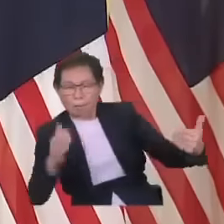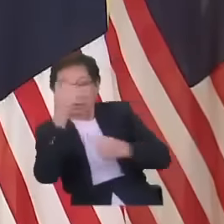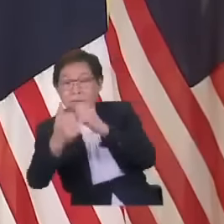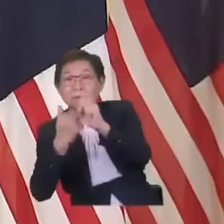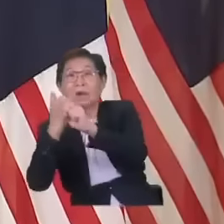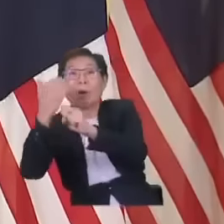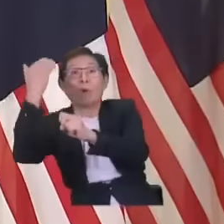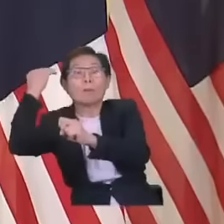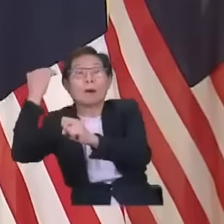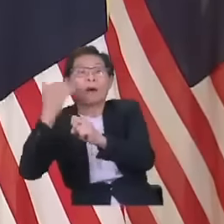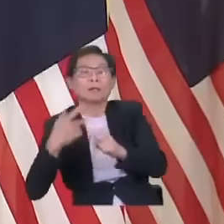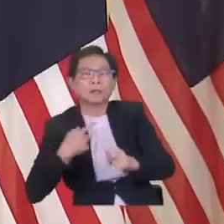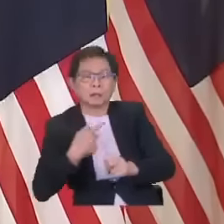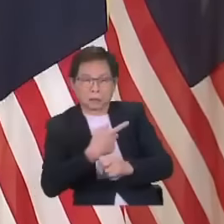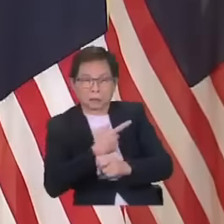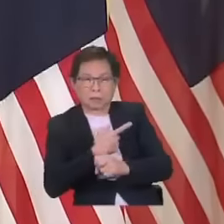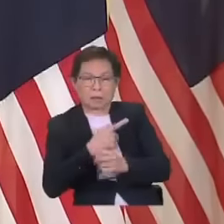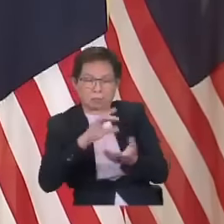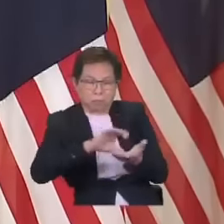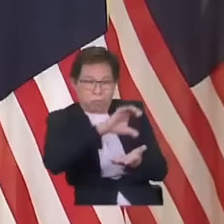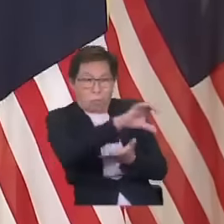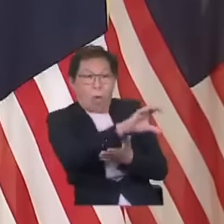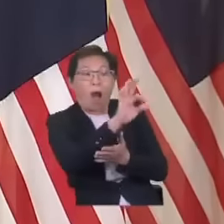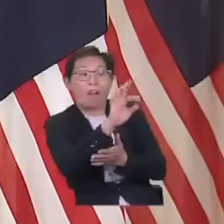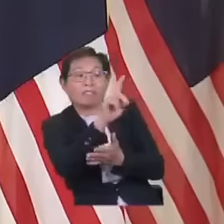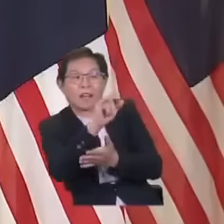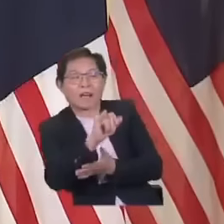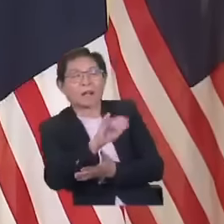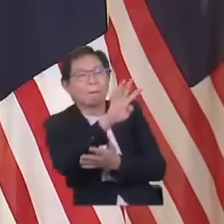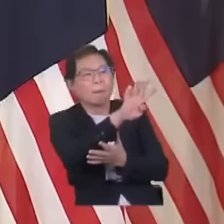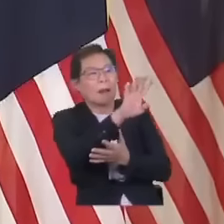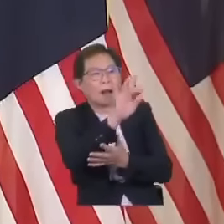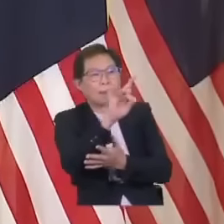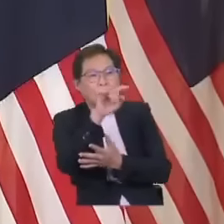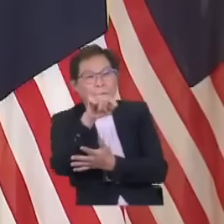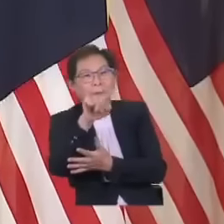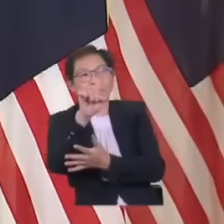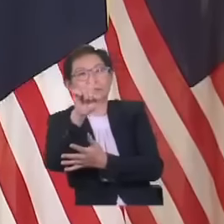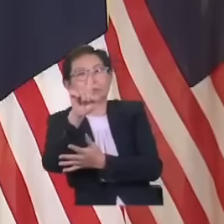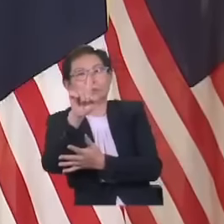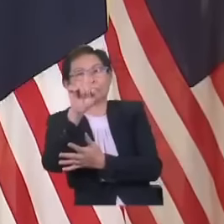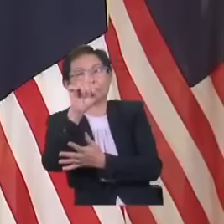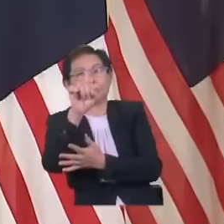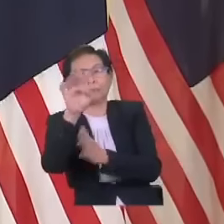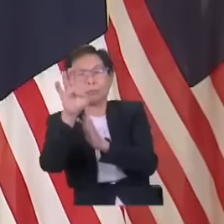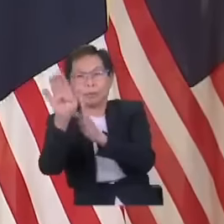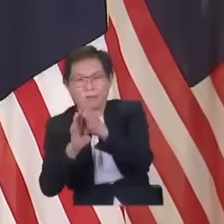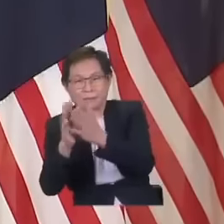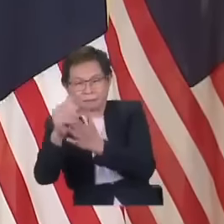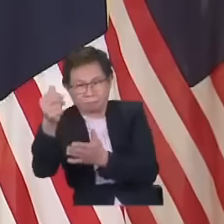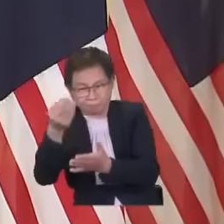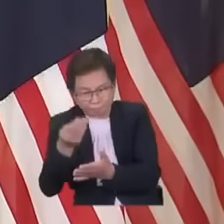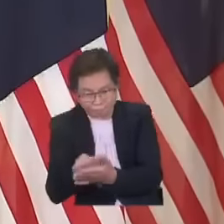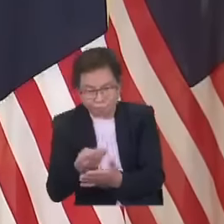tahun lepas kita hanya memperoleh 48 populari 1